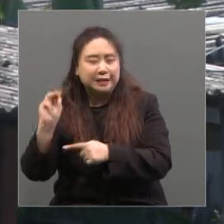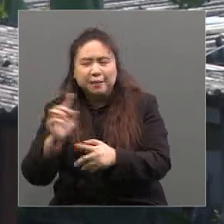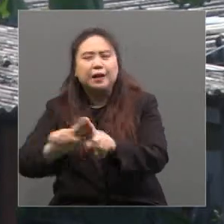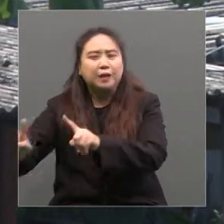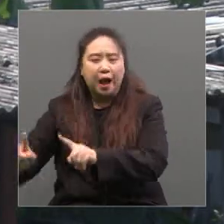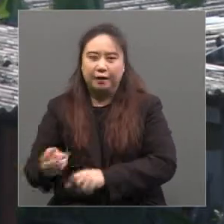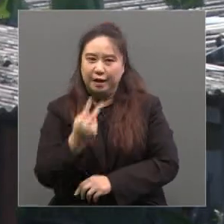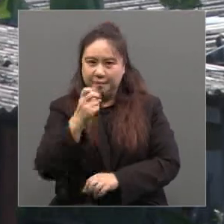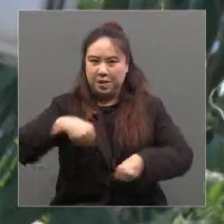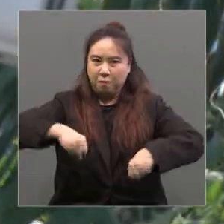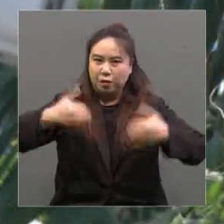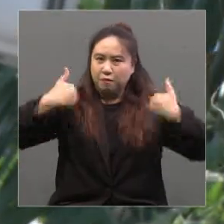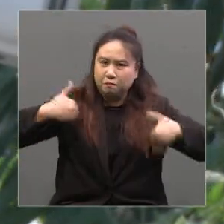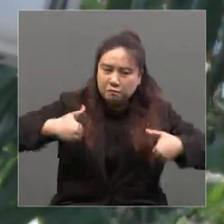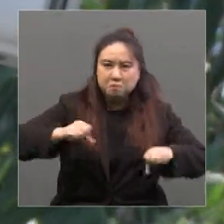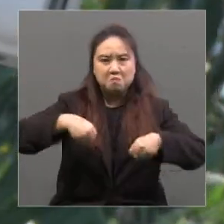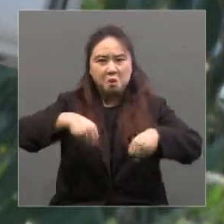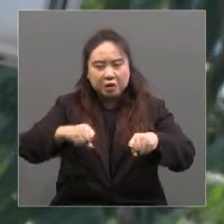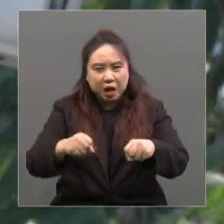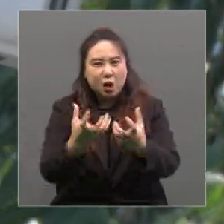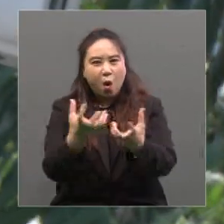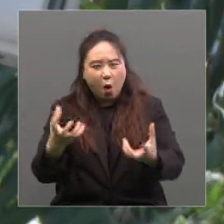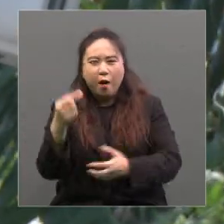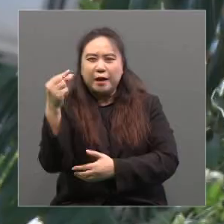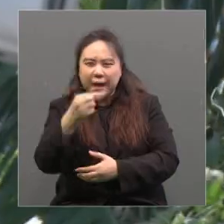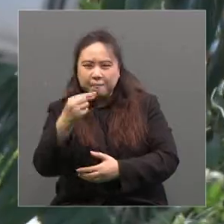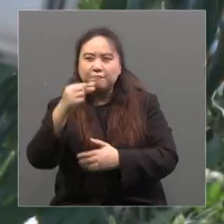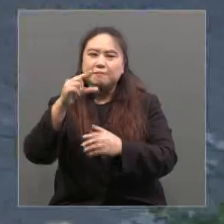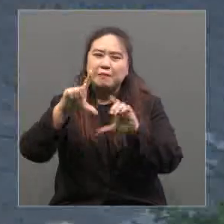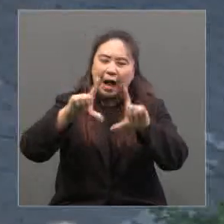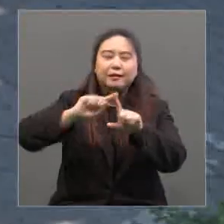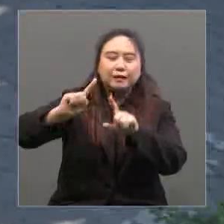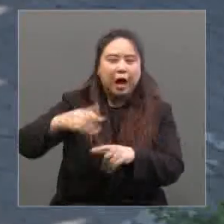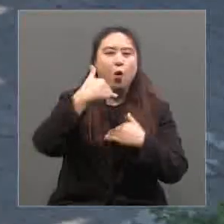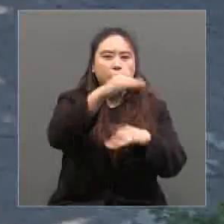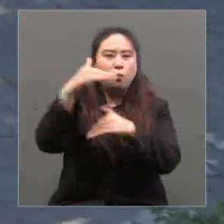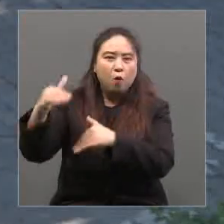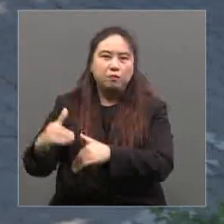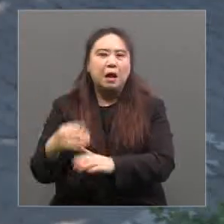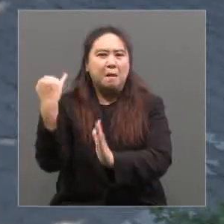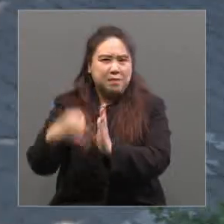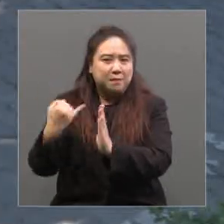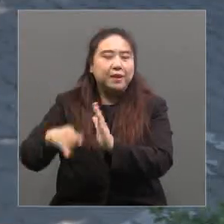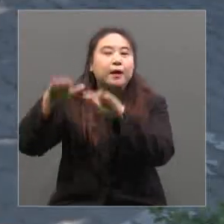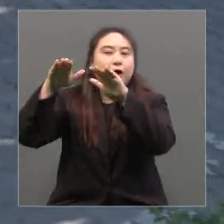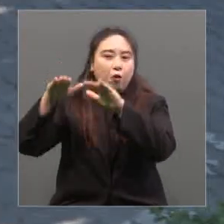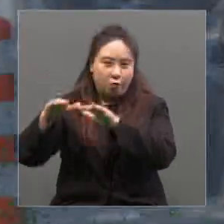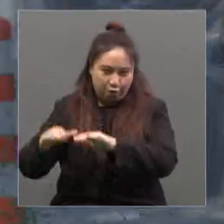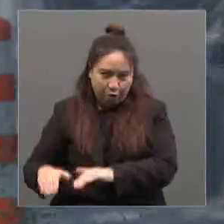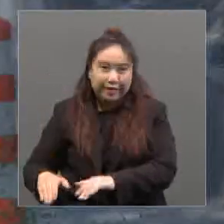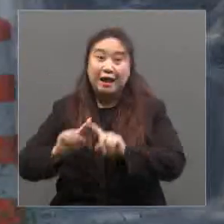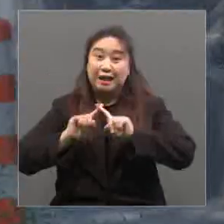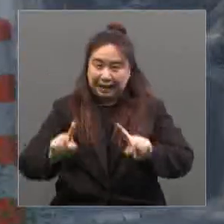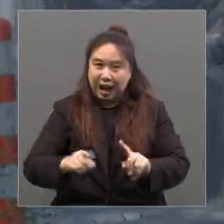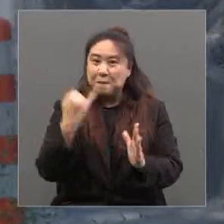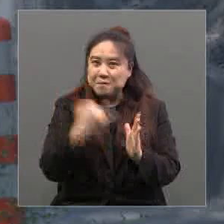รับจ้างและรถพนักงานขนส่งอาหารและพัสดุกระทำความผิดรถลงแต่พบปริมาณของผู้ที่ฝ่าฝืนเป็นประชาชนอื่น